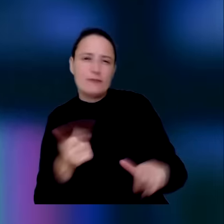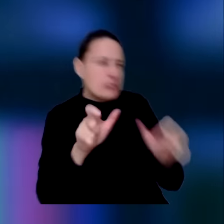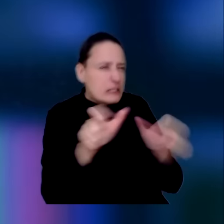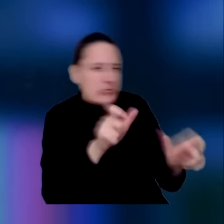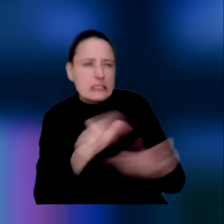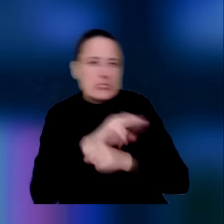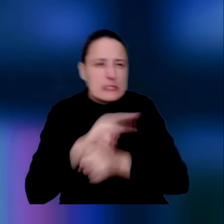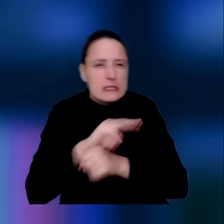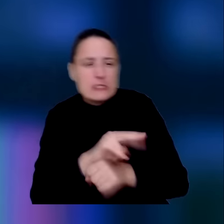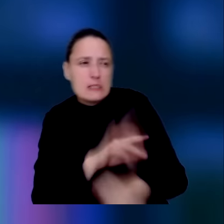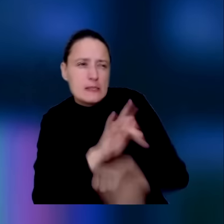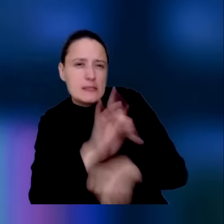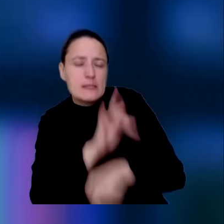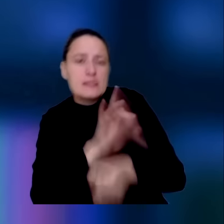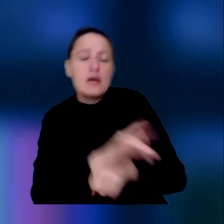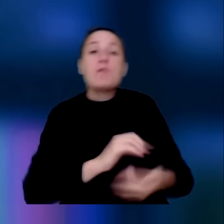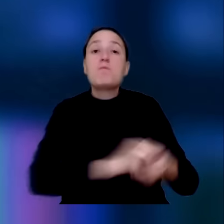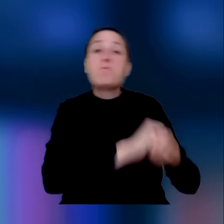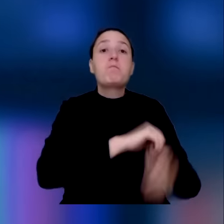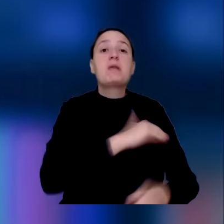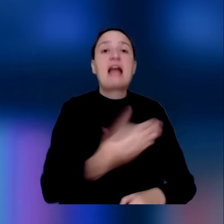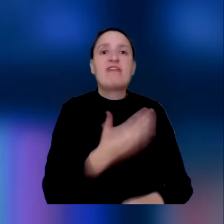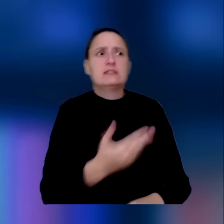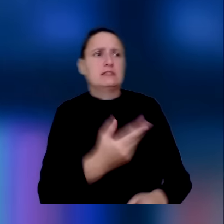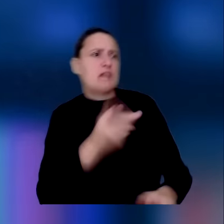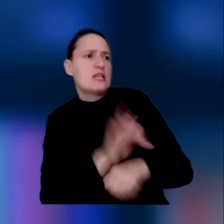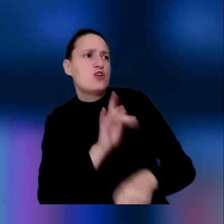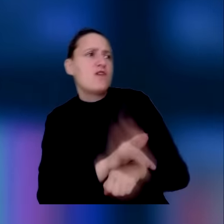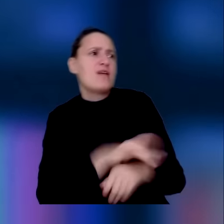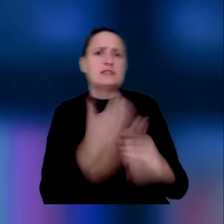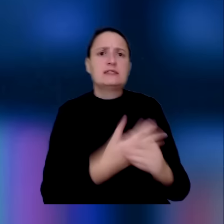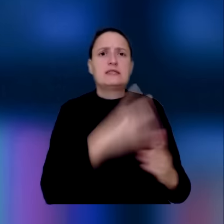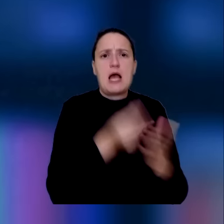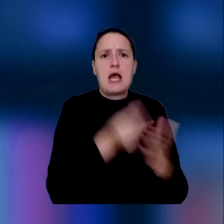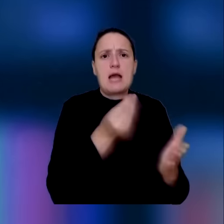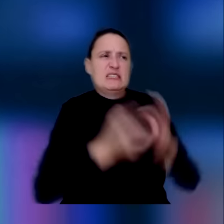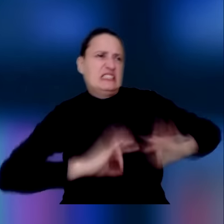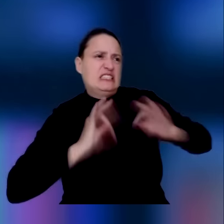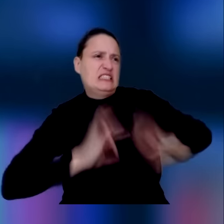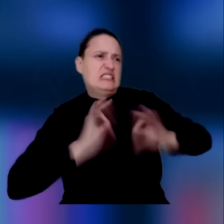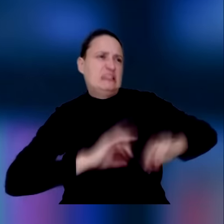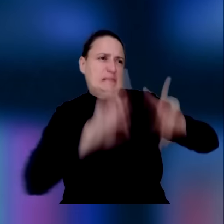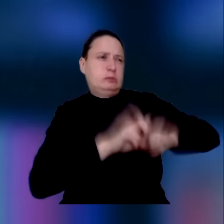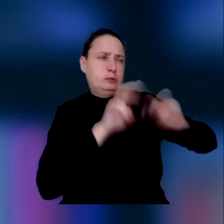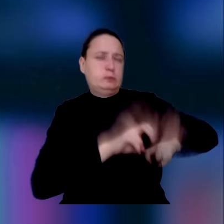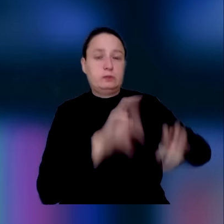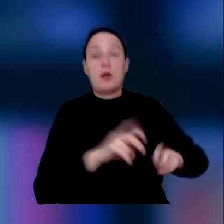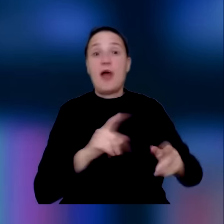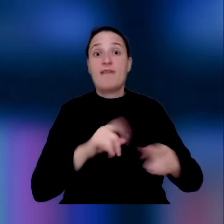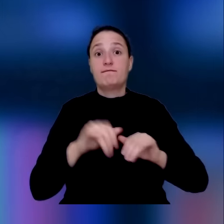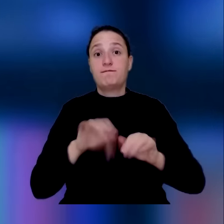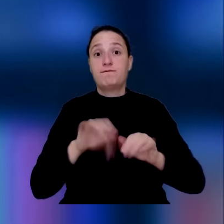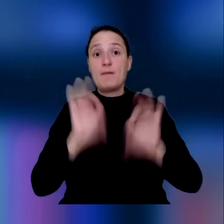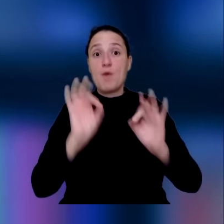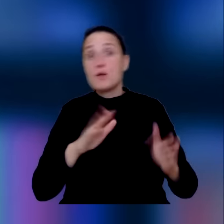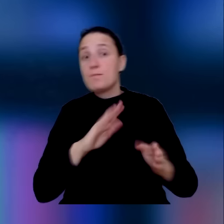Zjednoczonej Prawicy między innymi dorabianie się na spółkach Skarbu Państwa. Po wyborach sytuacja się zmieniła. Jak się okazało, oboje pobierają